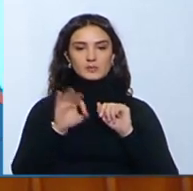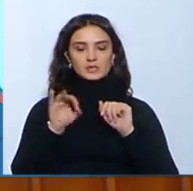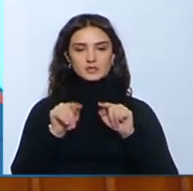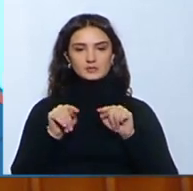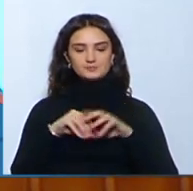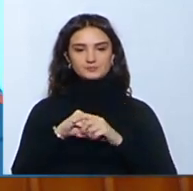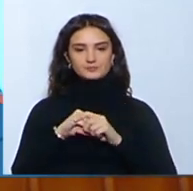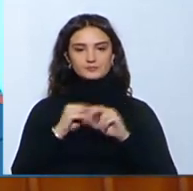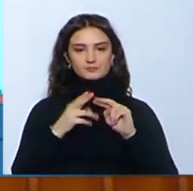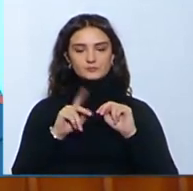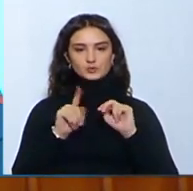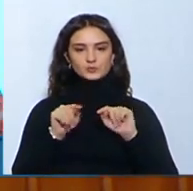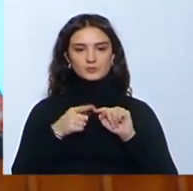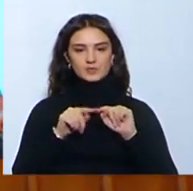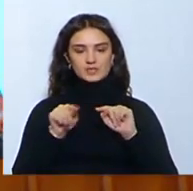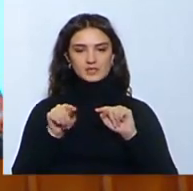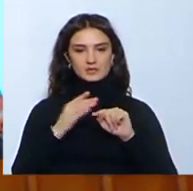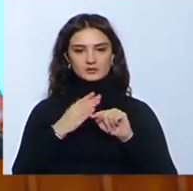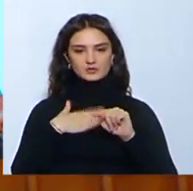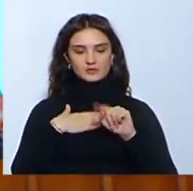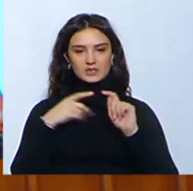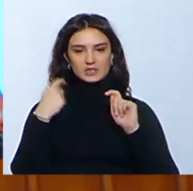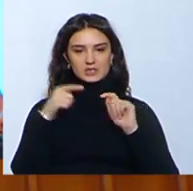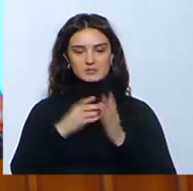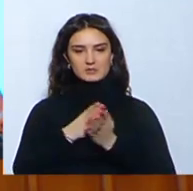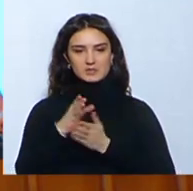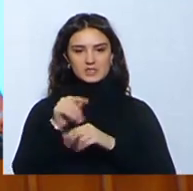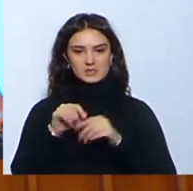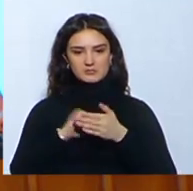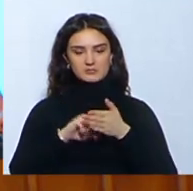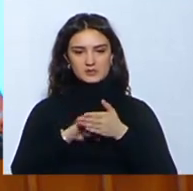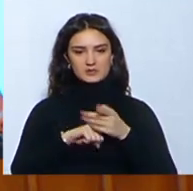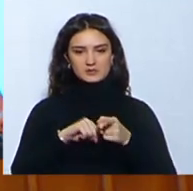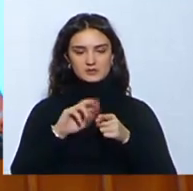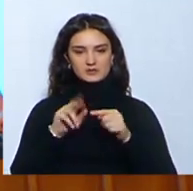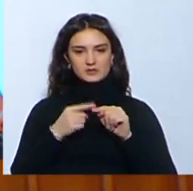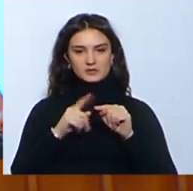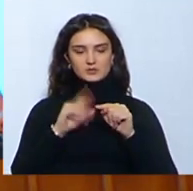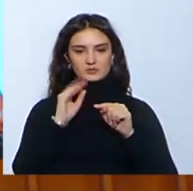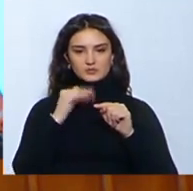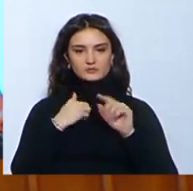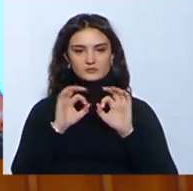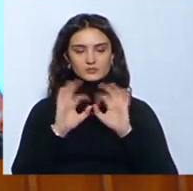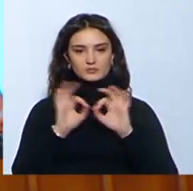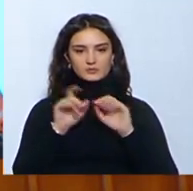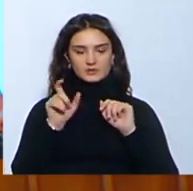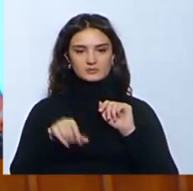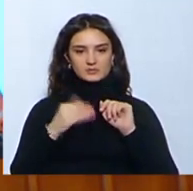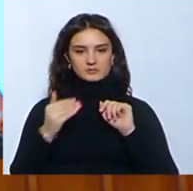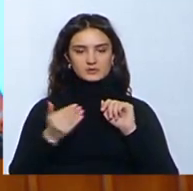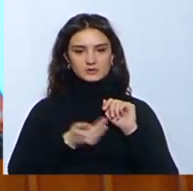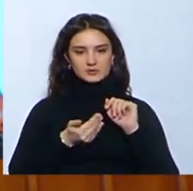ადამიანზე, იმიტომ რომ ეს გახლავთ ჩვენი გადაცემის კონცეფციის საფუძველი. და როდესაც ვლაპარაკობთ ადამიანზე,